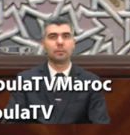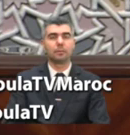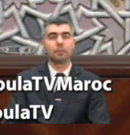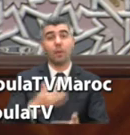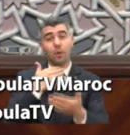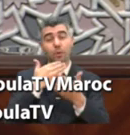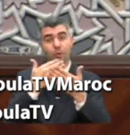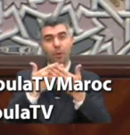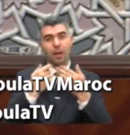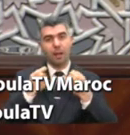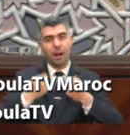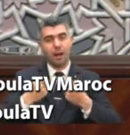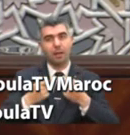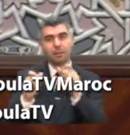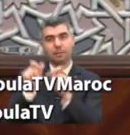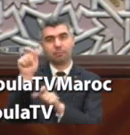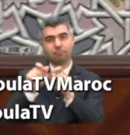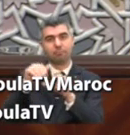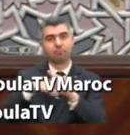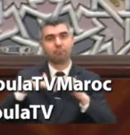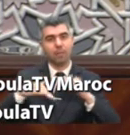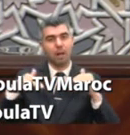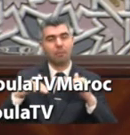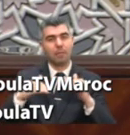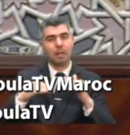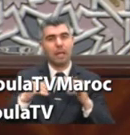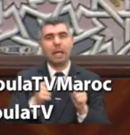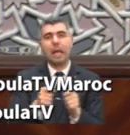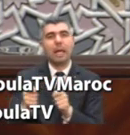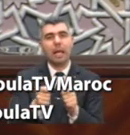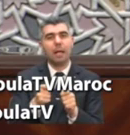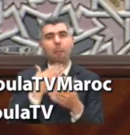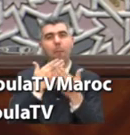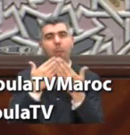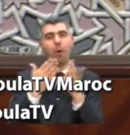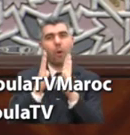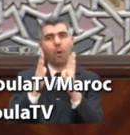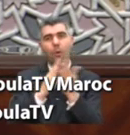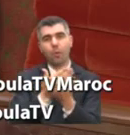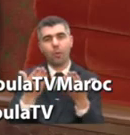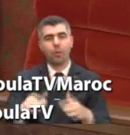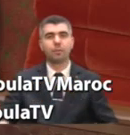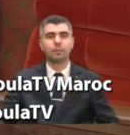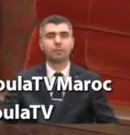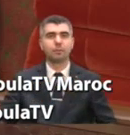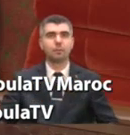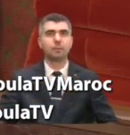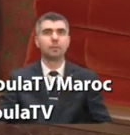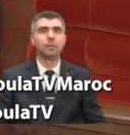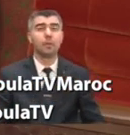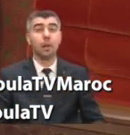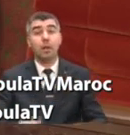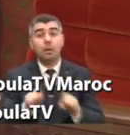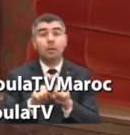شكرا سيد رئيس، سيدات السادة النواب، وعيدكم مبارك سعيد. سيدة النائبة، سؤال مهم حول يعني